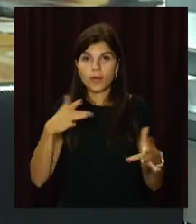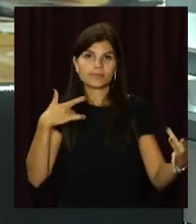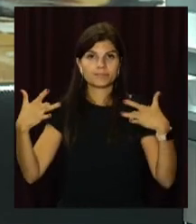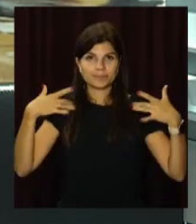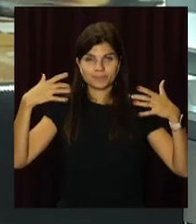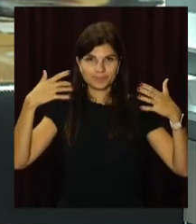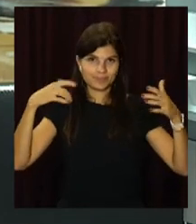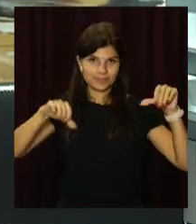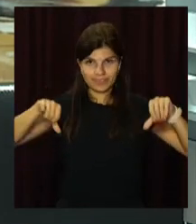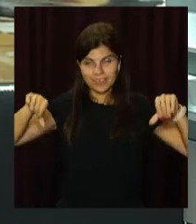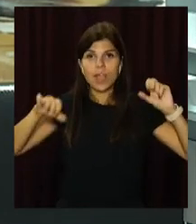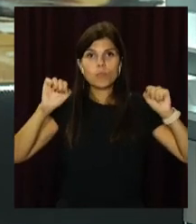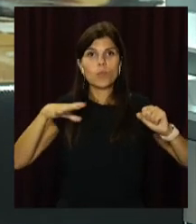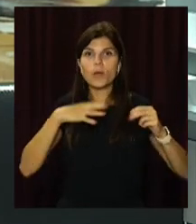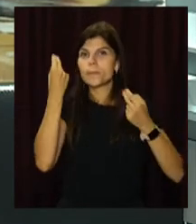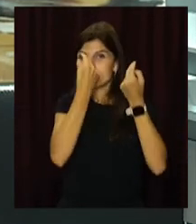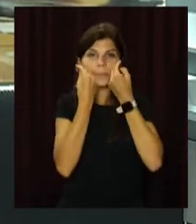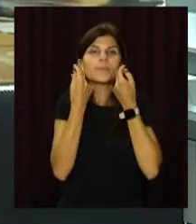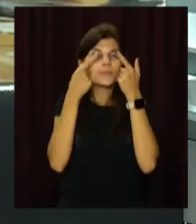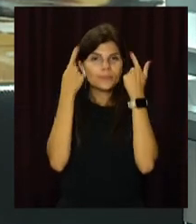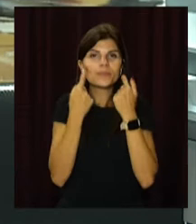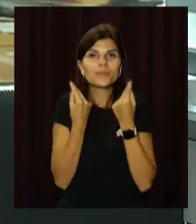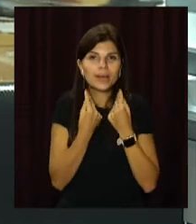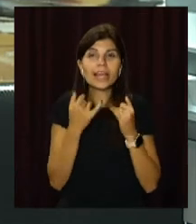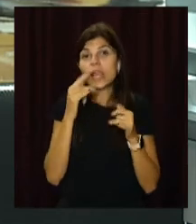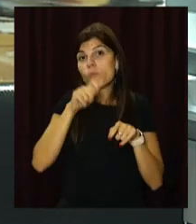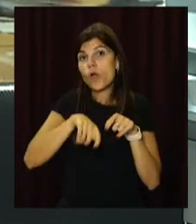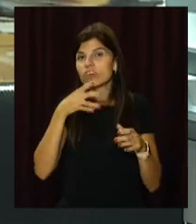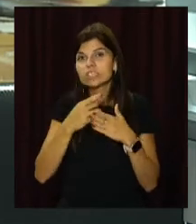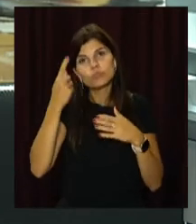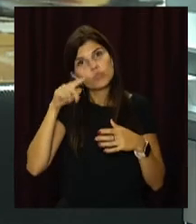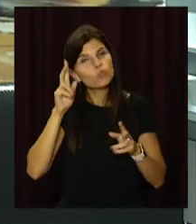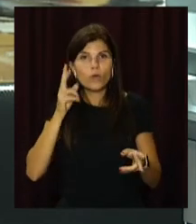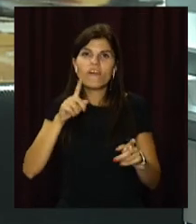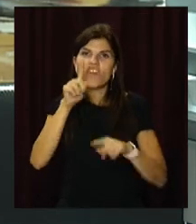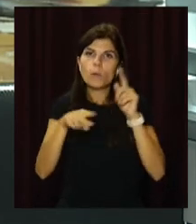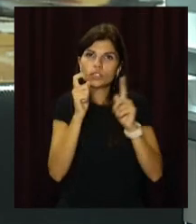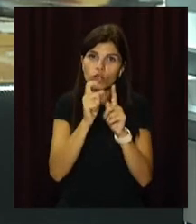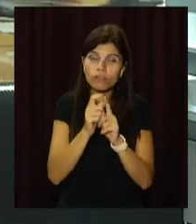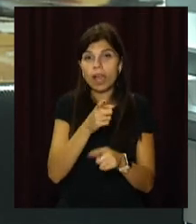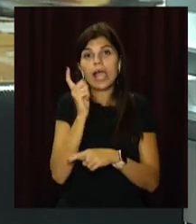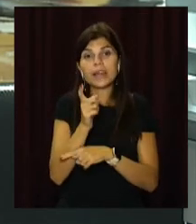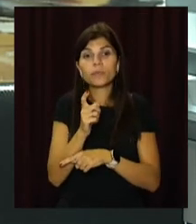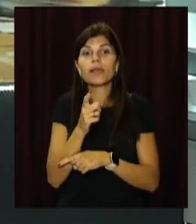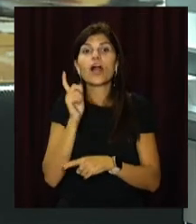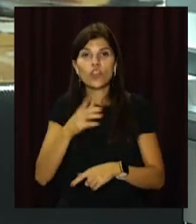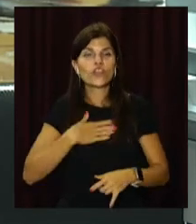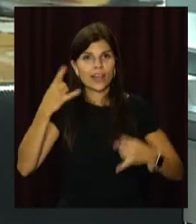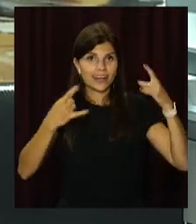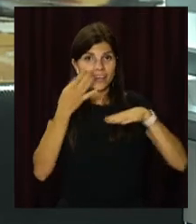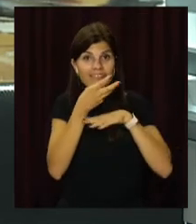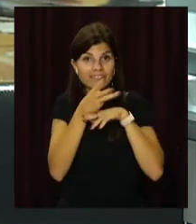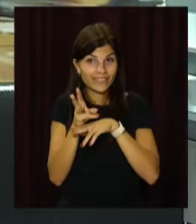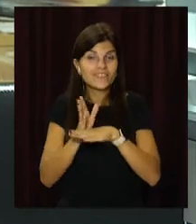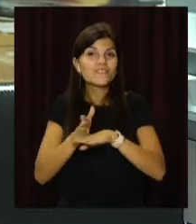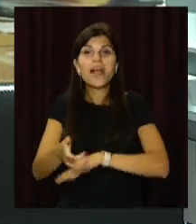а також можна було розмалюватися аквагримом та перевірити свої знання у вікторині. Рибалила на фесті і знімальна група